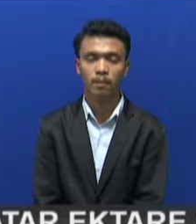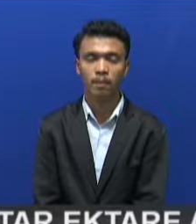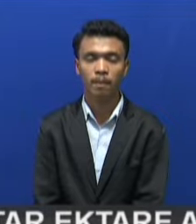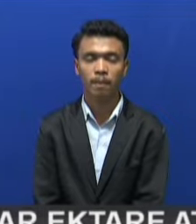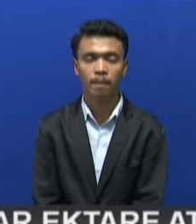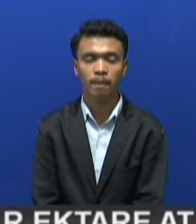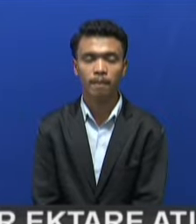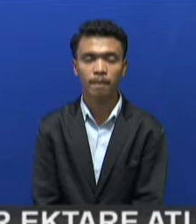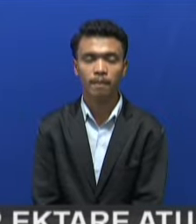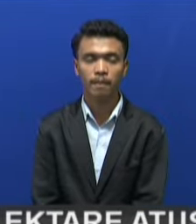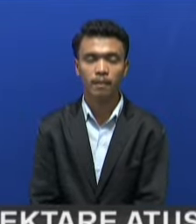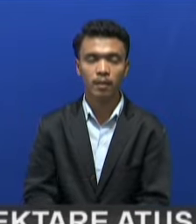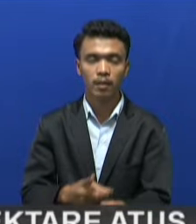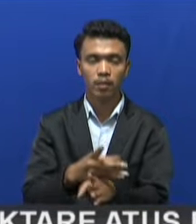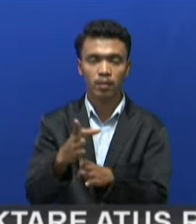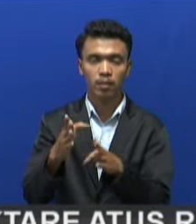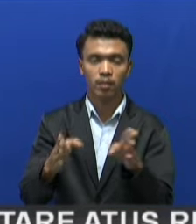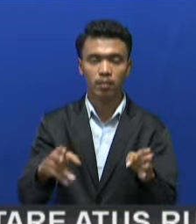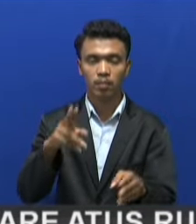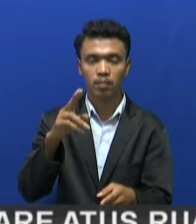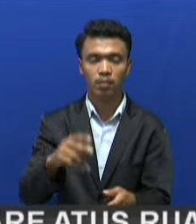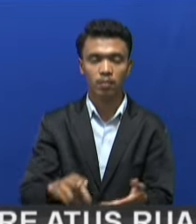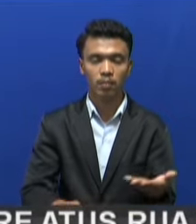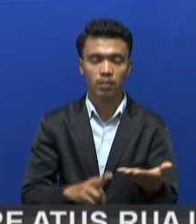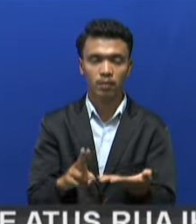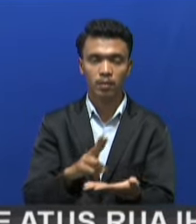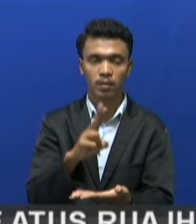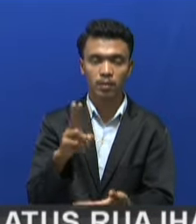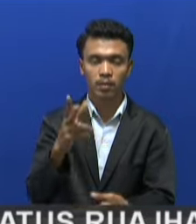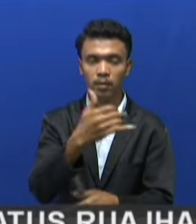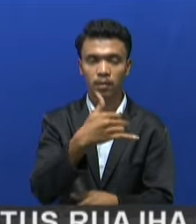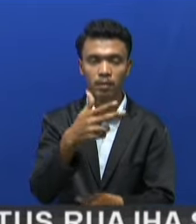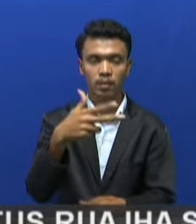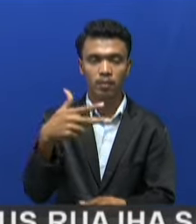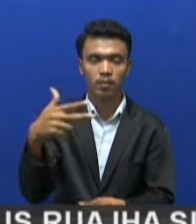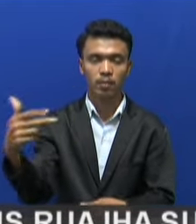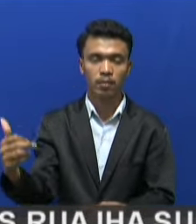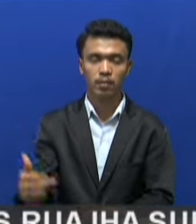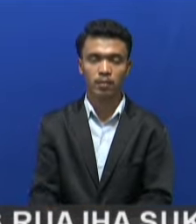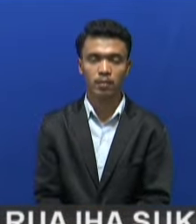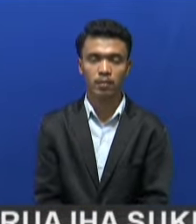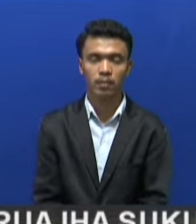Jakarta Rektor Universitas at zarta Indonesia